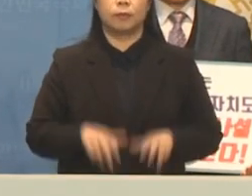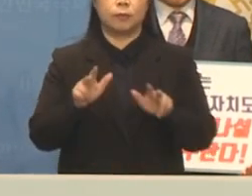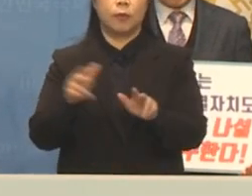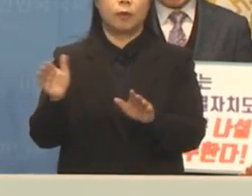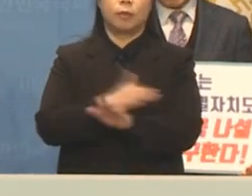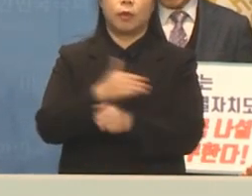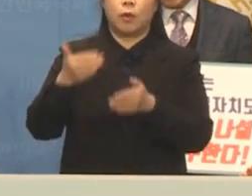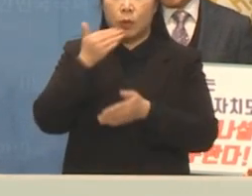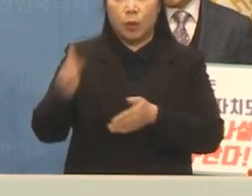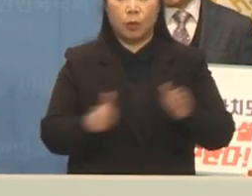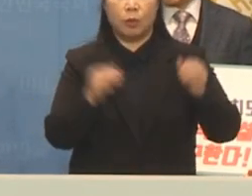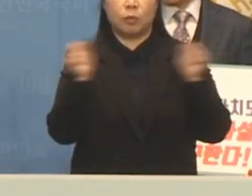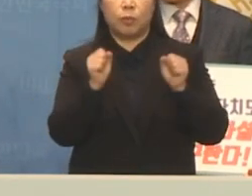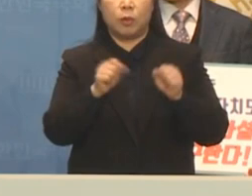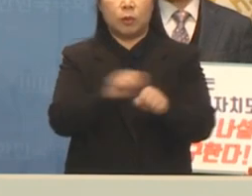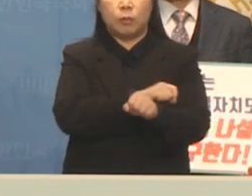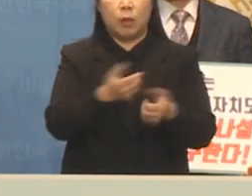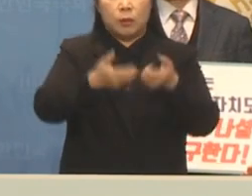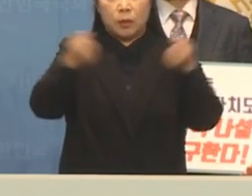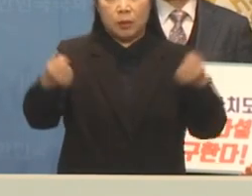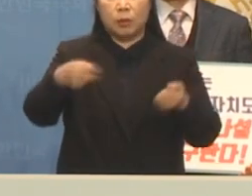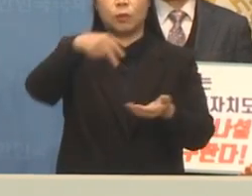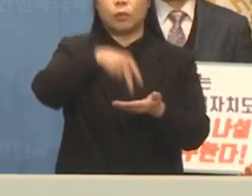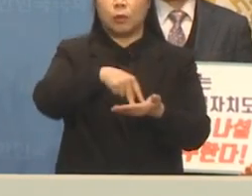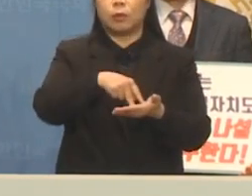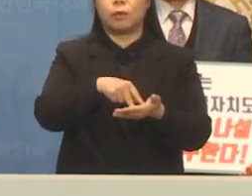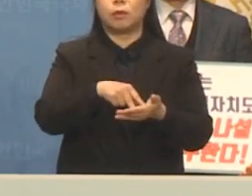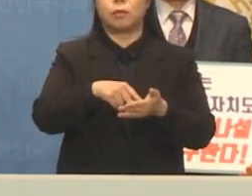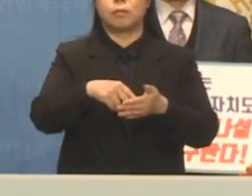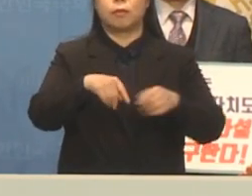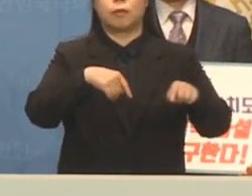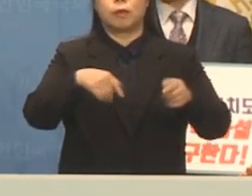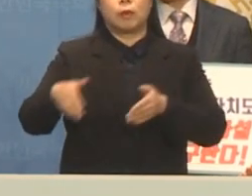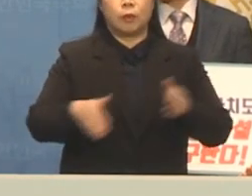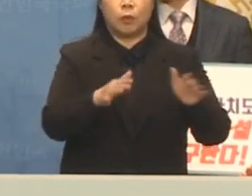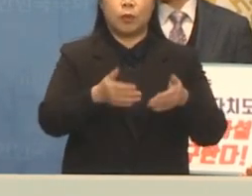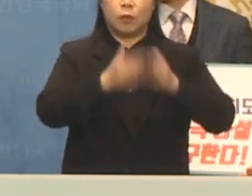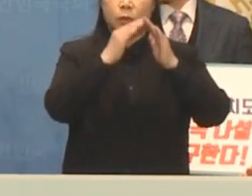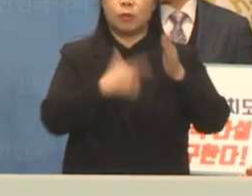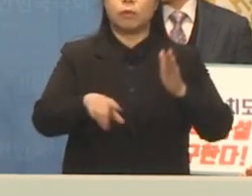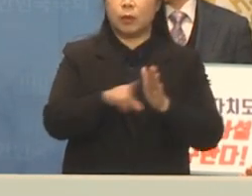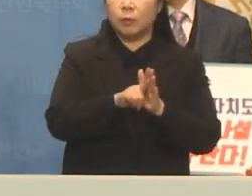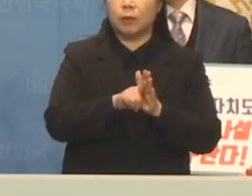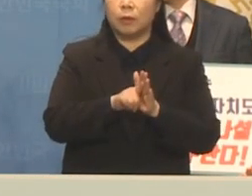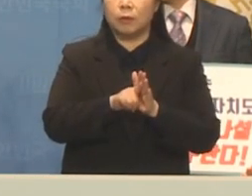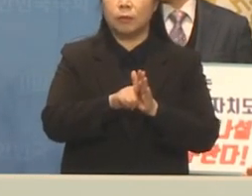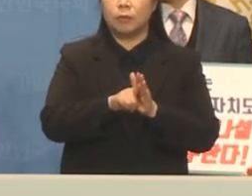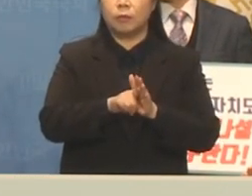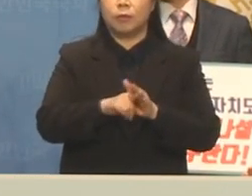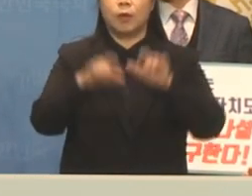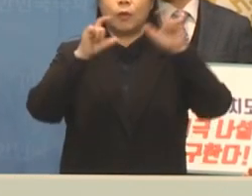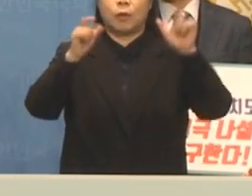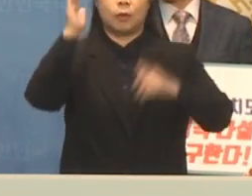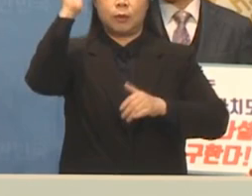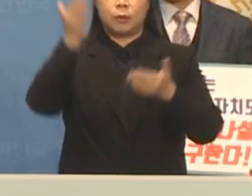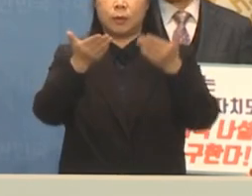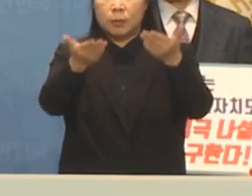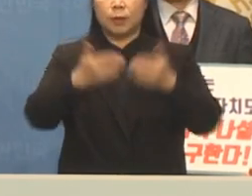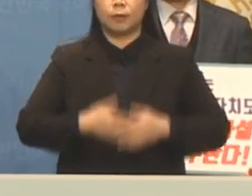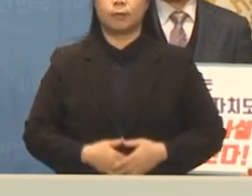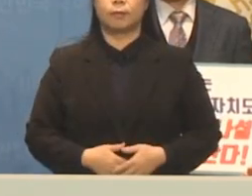지금부터 경기 북부 특별자치도 설치 촉구를 위한 시민사회 지식인연대 선언문 발표를